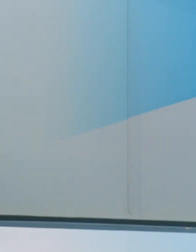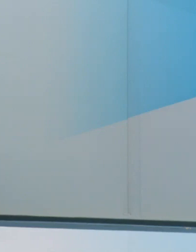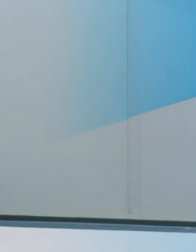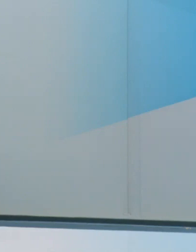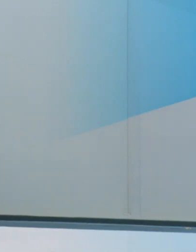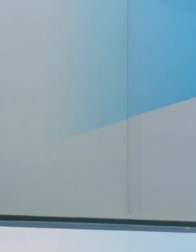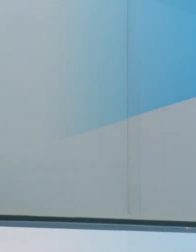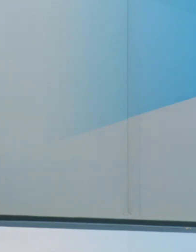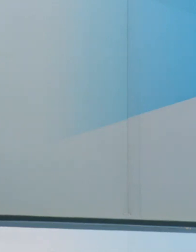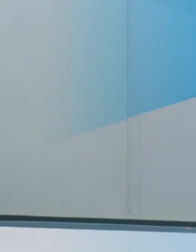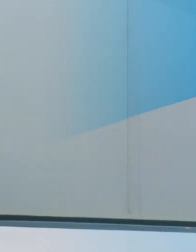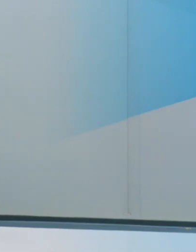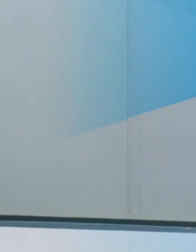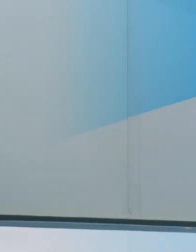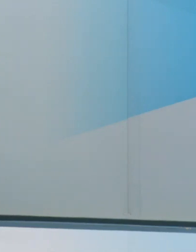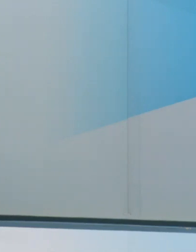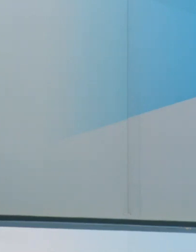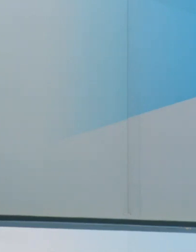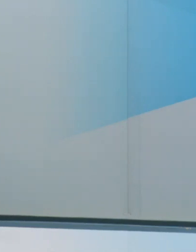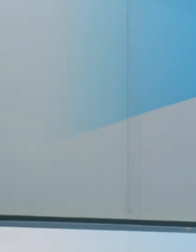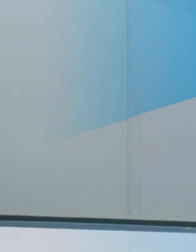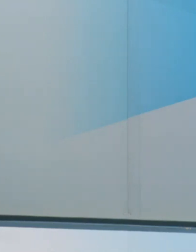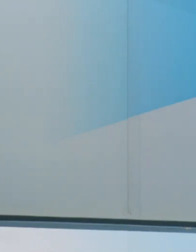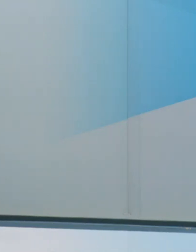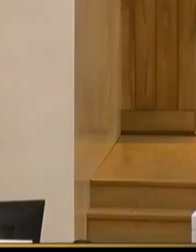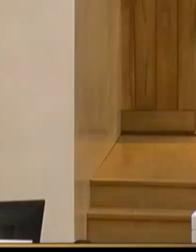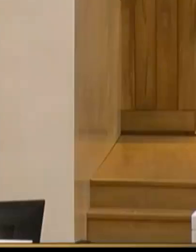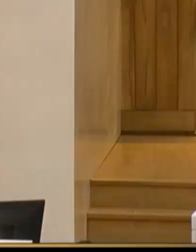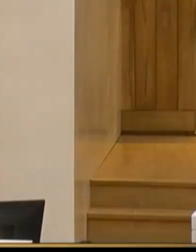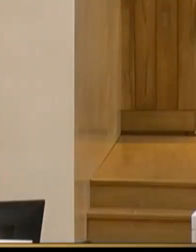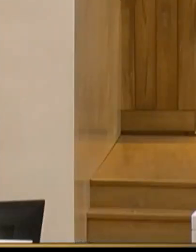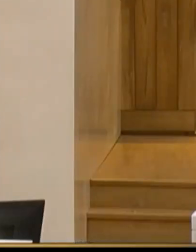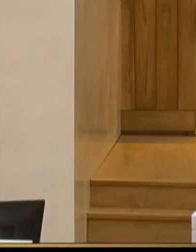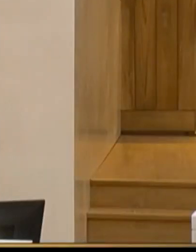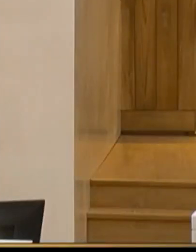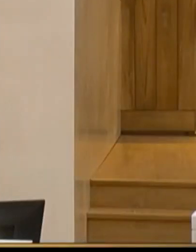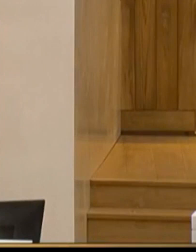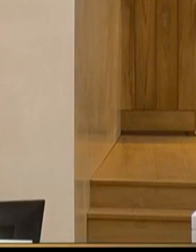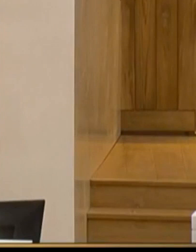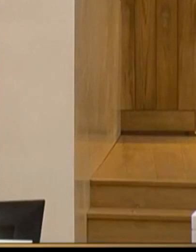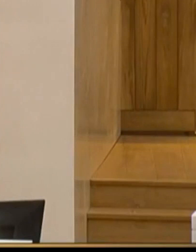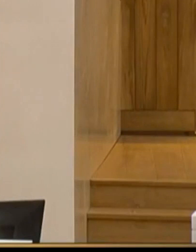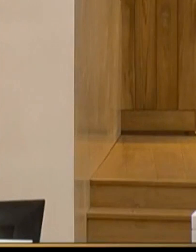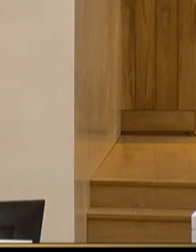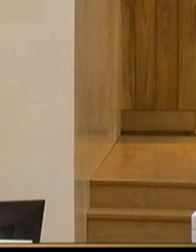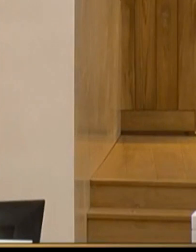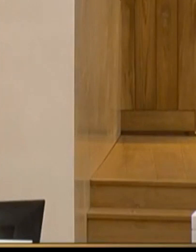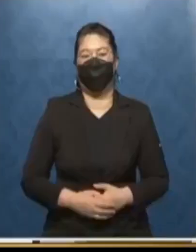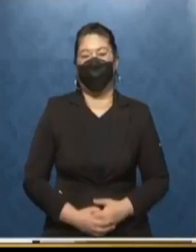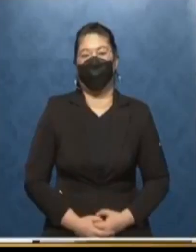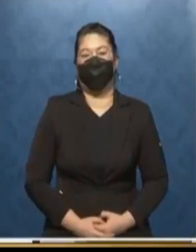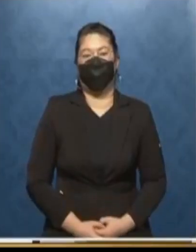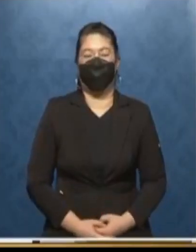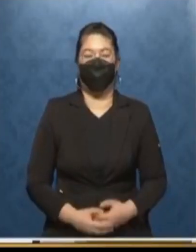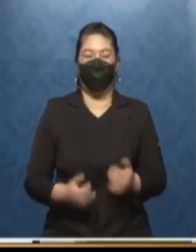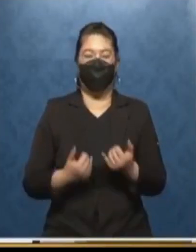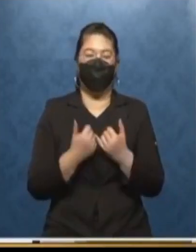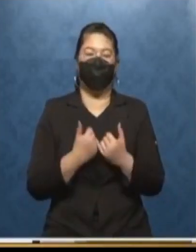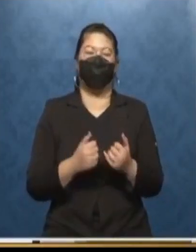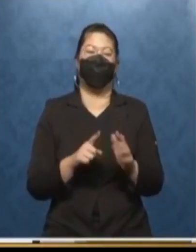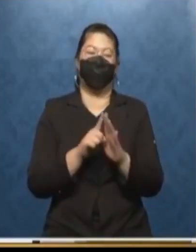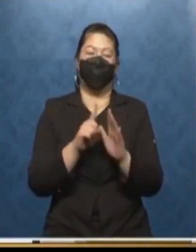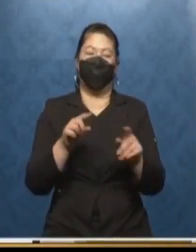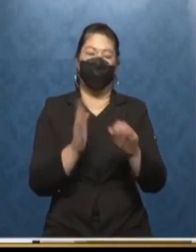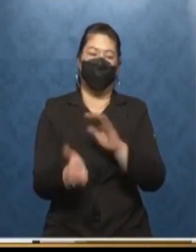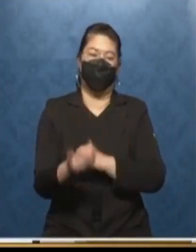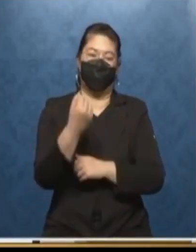คะช่วงเวลาประมาณ 10 นาฬิกาที่ผ่านมานะคะที่อาคารรัฐสภาคุณชวนหลีกภัยประธานสภาผู้แทนราษฎรทำหน้าที่ประธานการประชุม